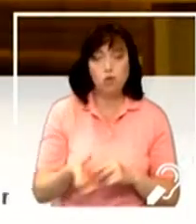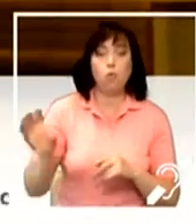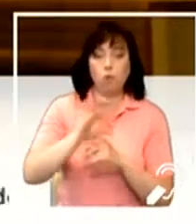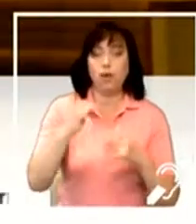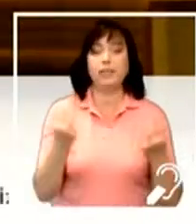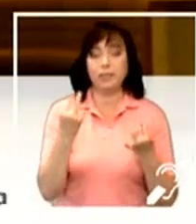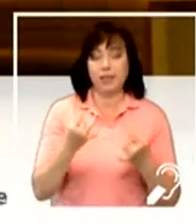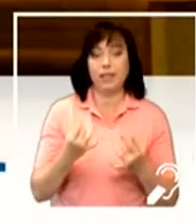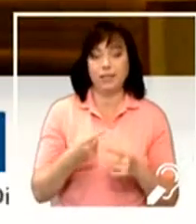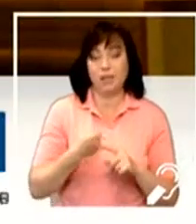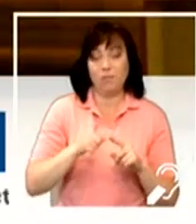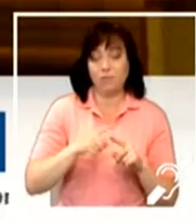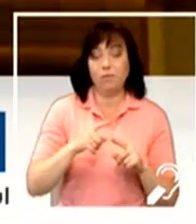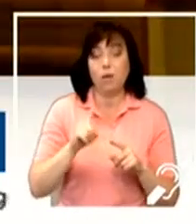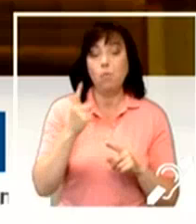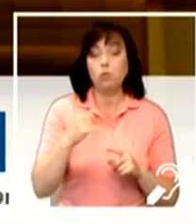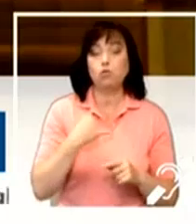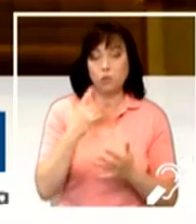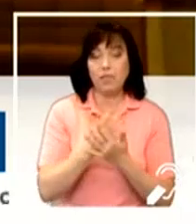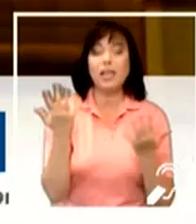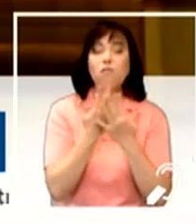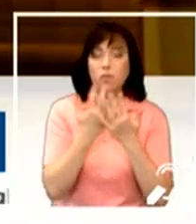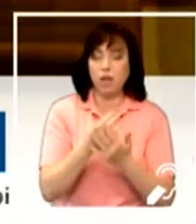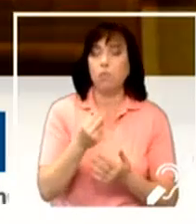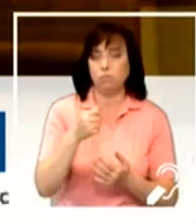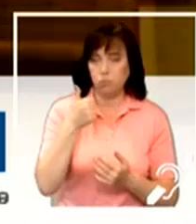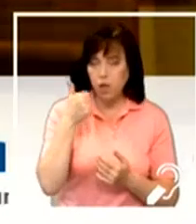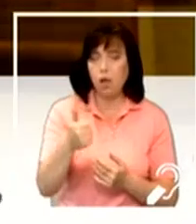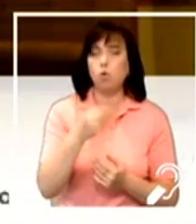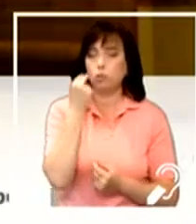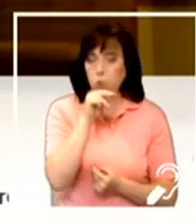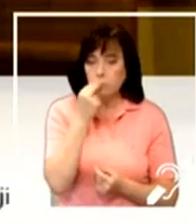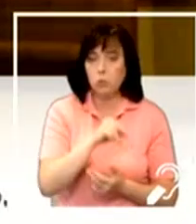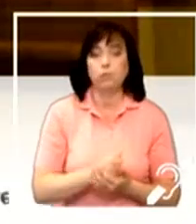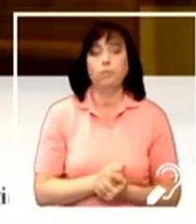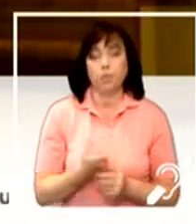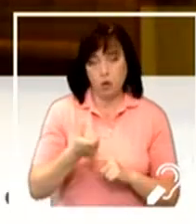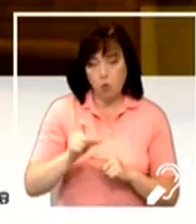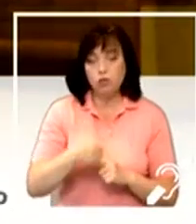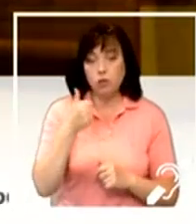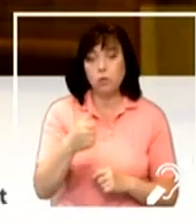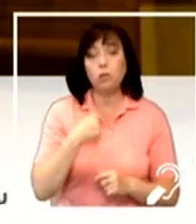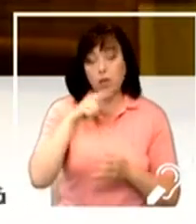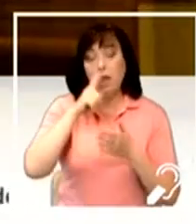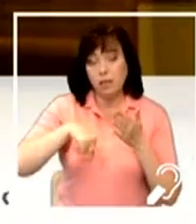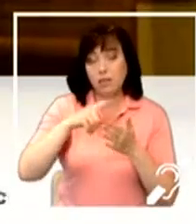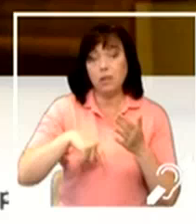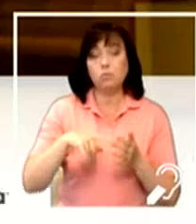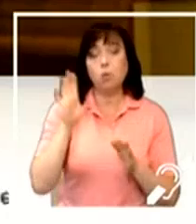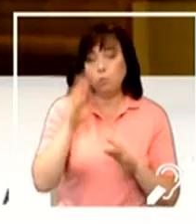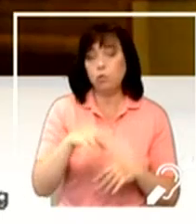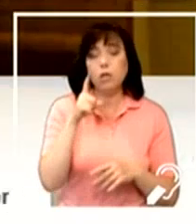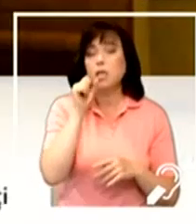în acest sens, pentru că avem filme bune și foarte bune. Mizăm nu neapărat pe